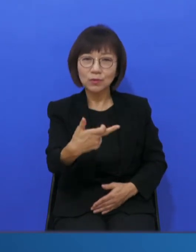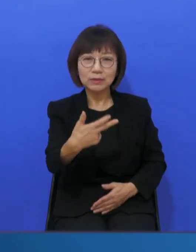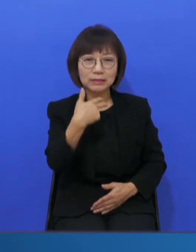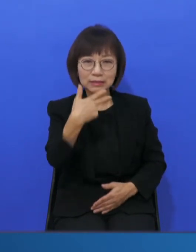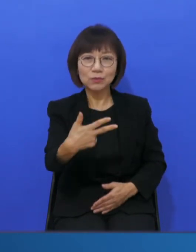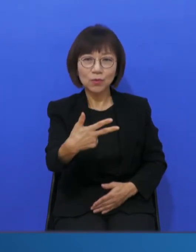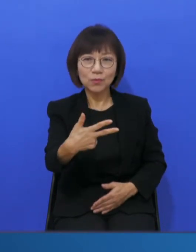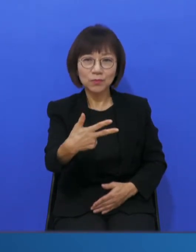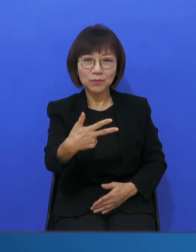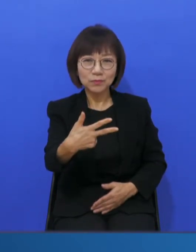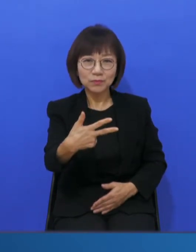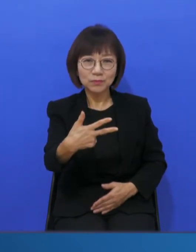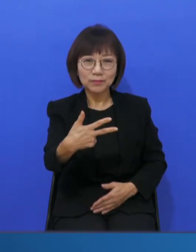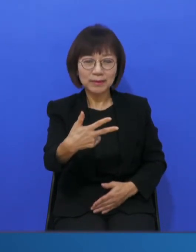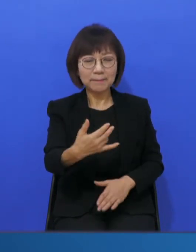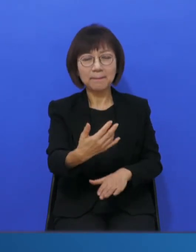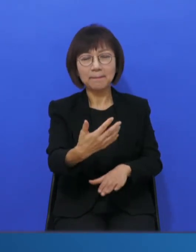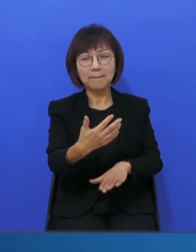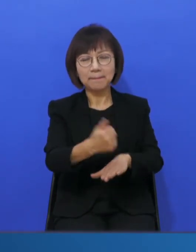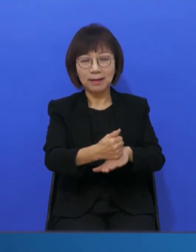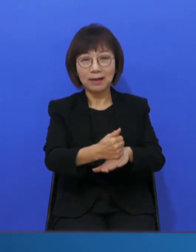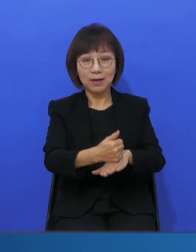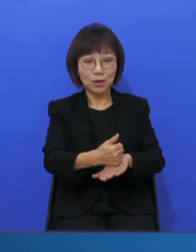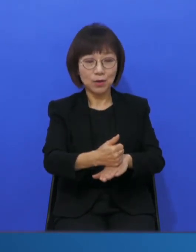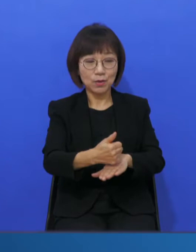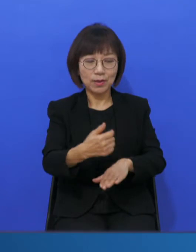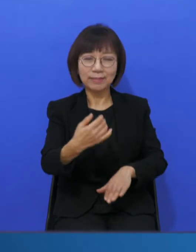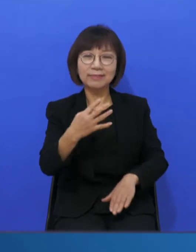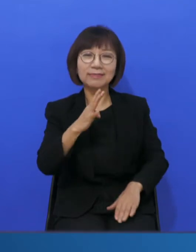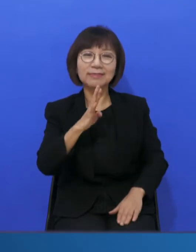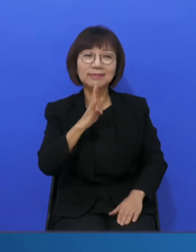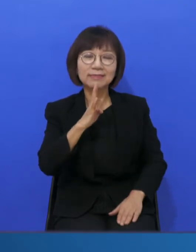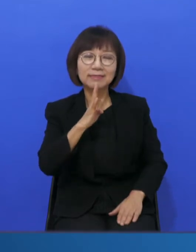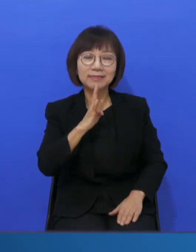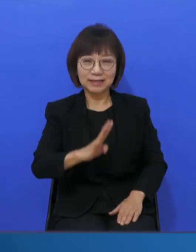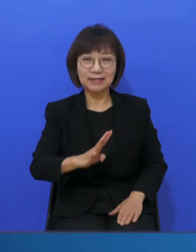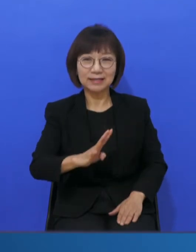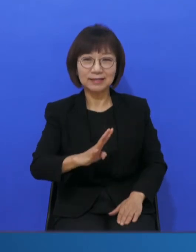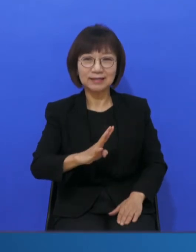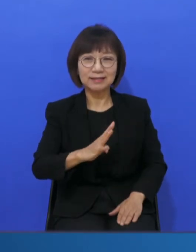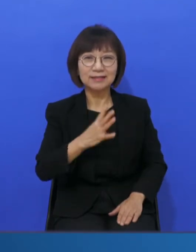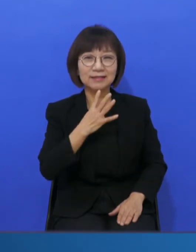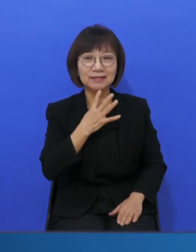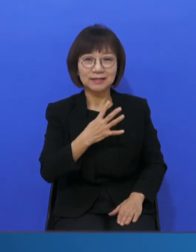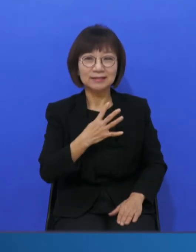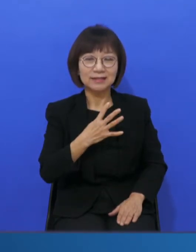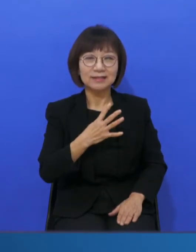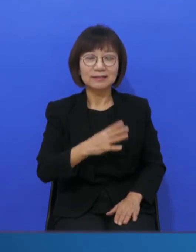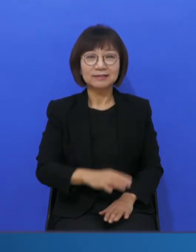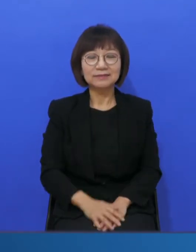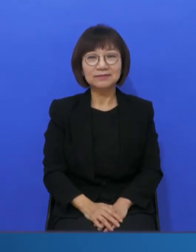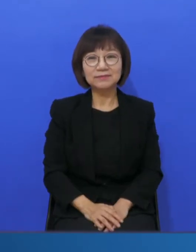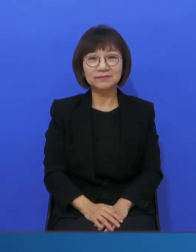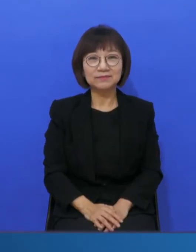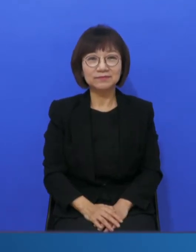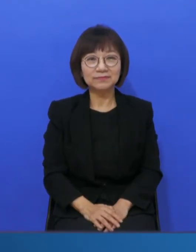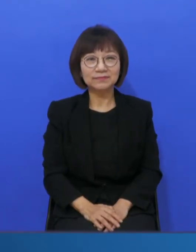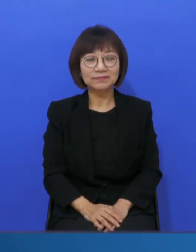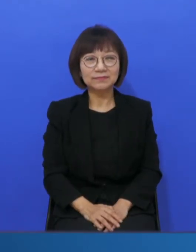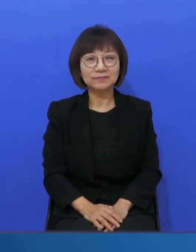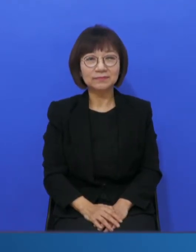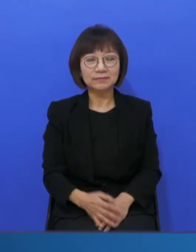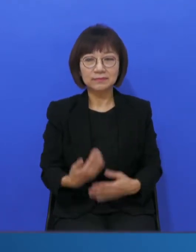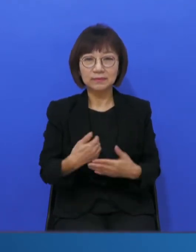years old, 막내는 4살이었어요. or that the fourth was 4 years old. 근데